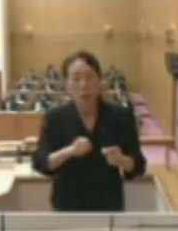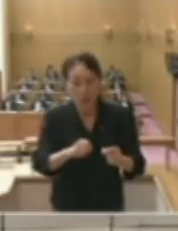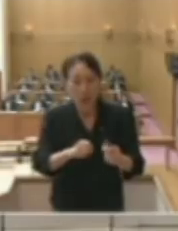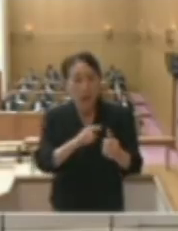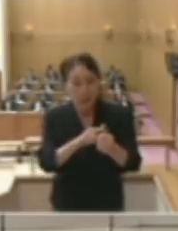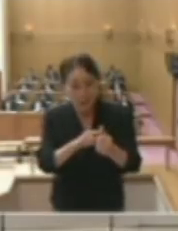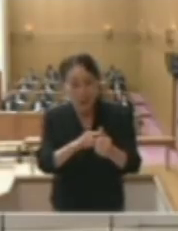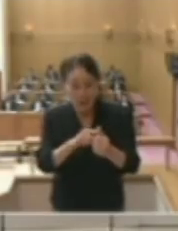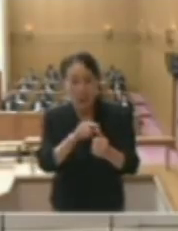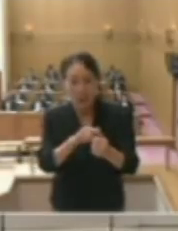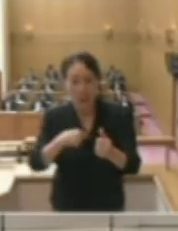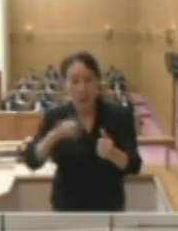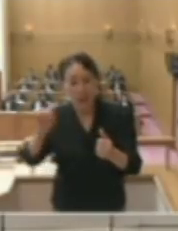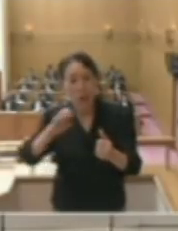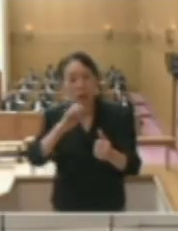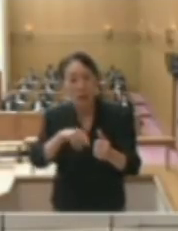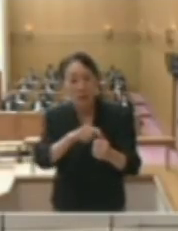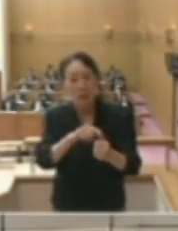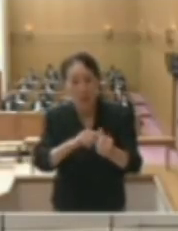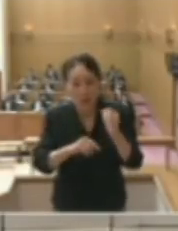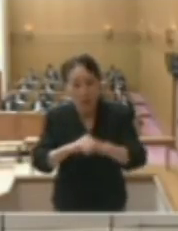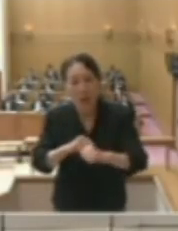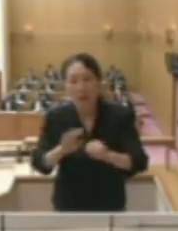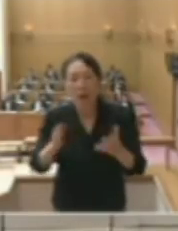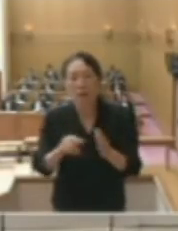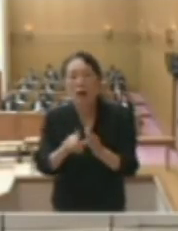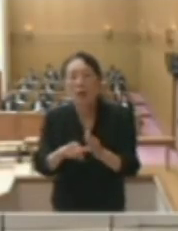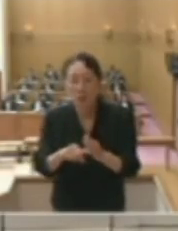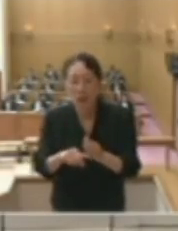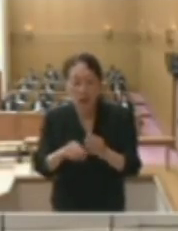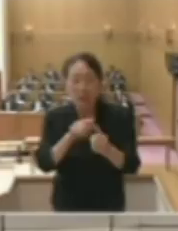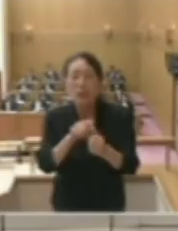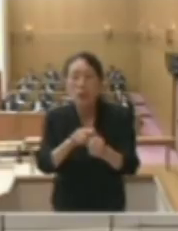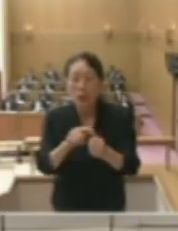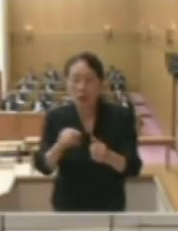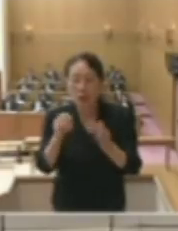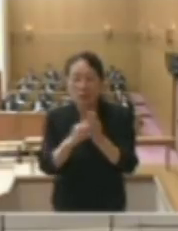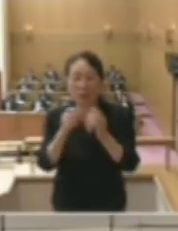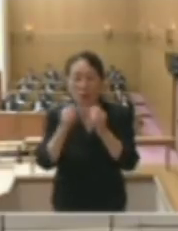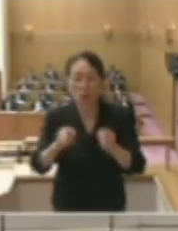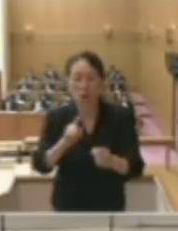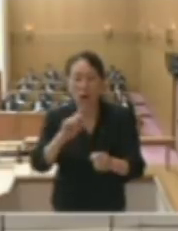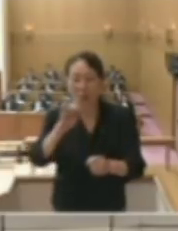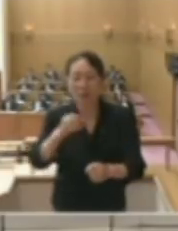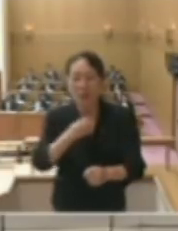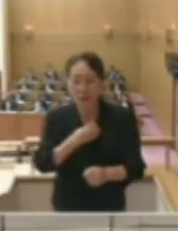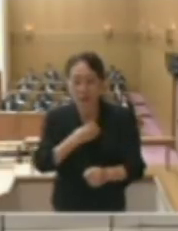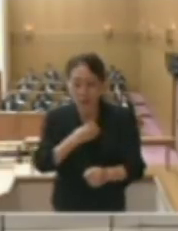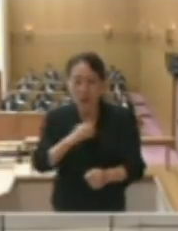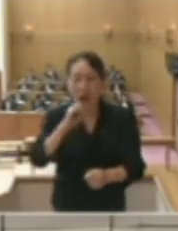に従わない場合は発言の中止を命じますので、言葉に責任を持